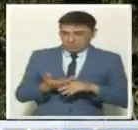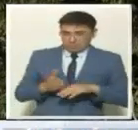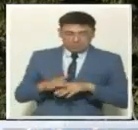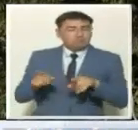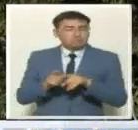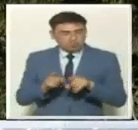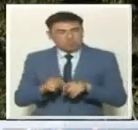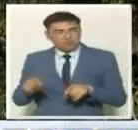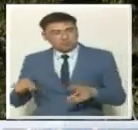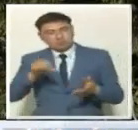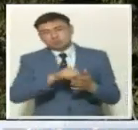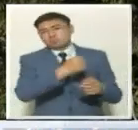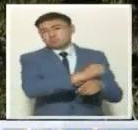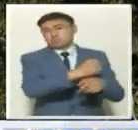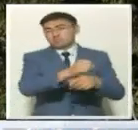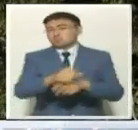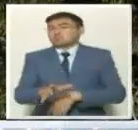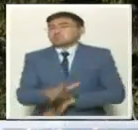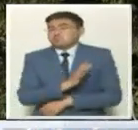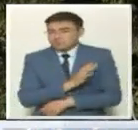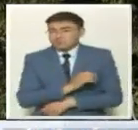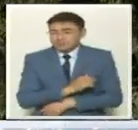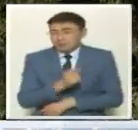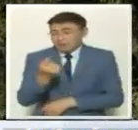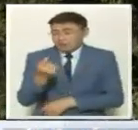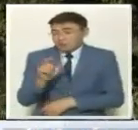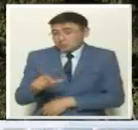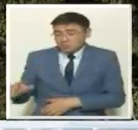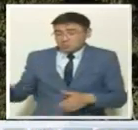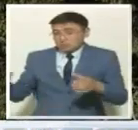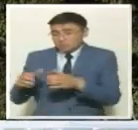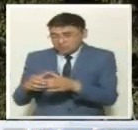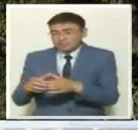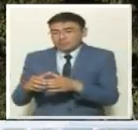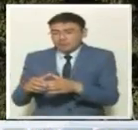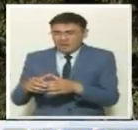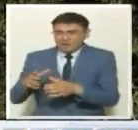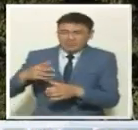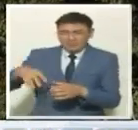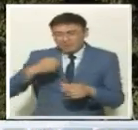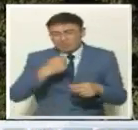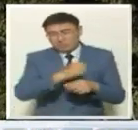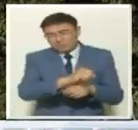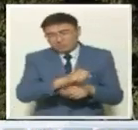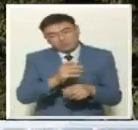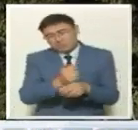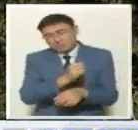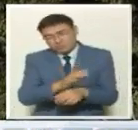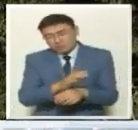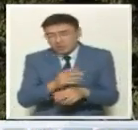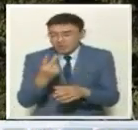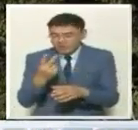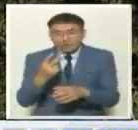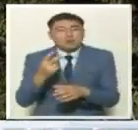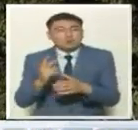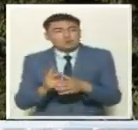мои были тоже сильные, у нас было 11 человек, вот. Не все пробились. Пробились 2 узбека